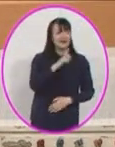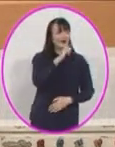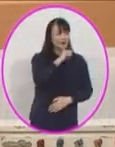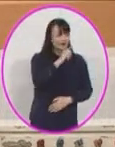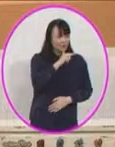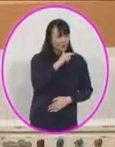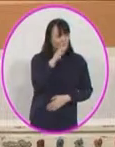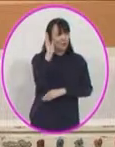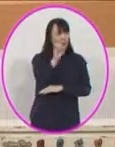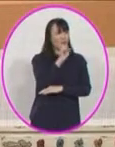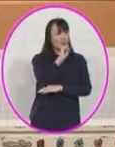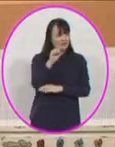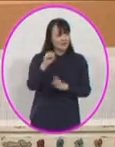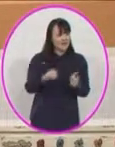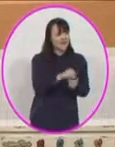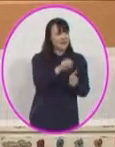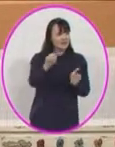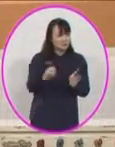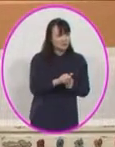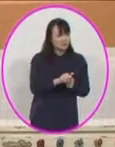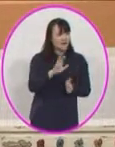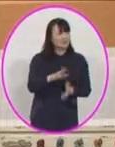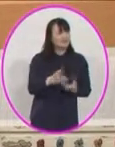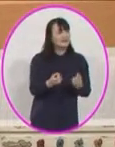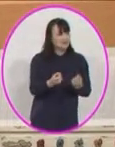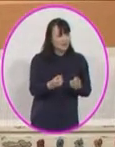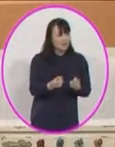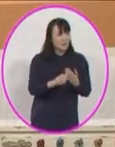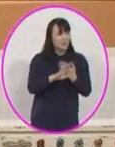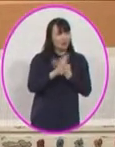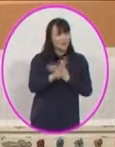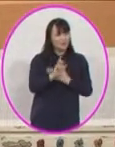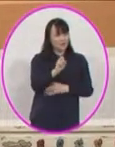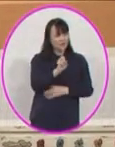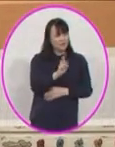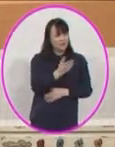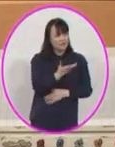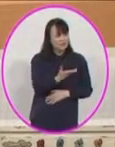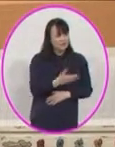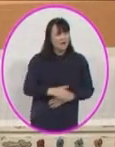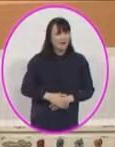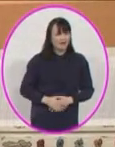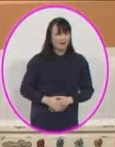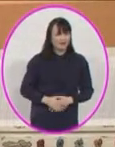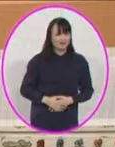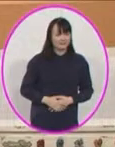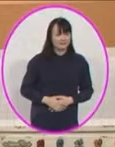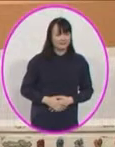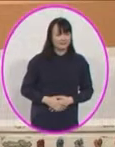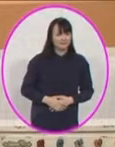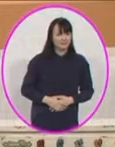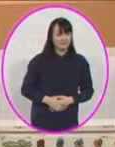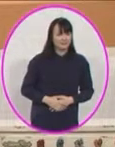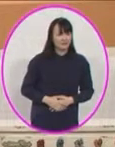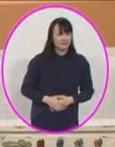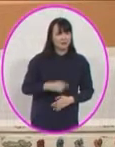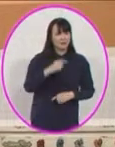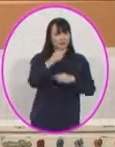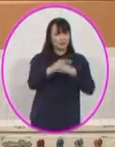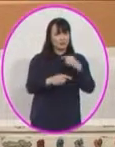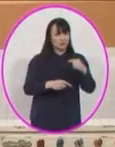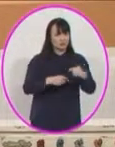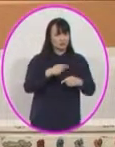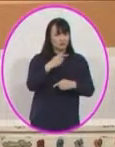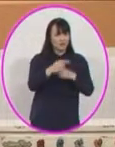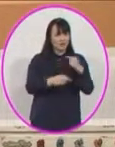があるんですねはいまずは他にもそういうもっともっと何かこのなんか複雑なことをしたいなという